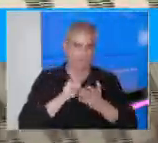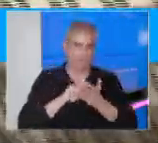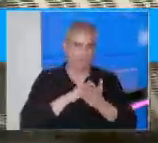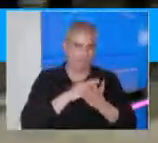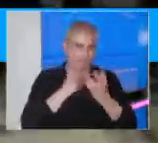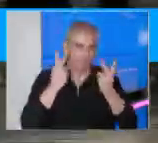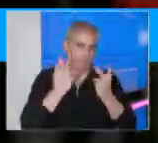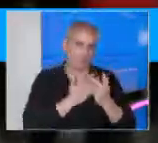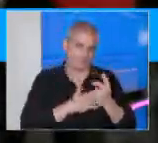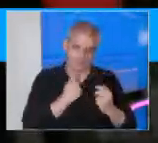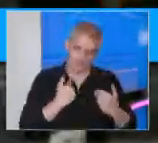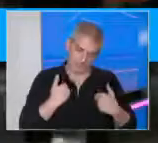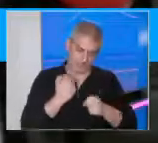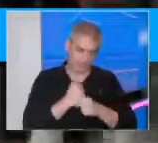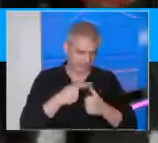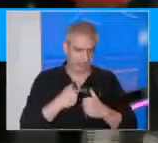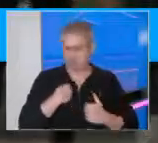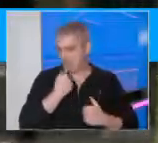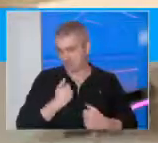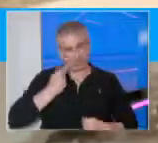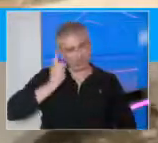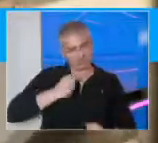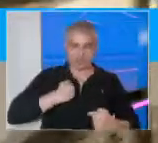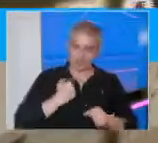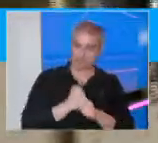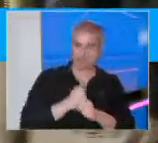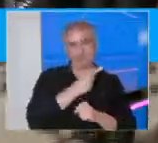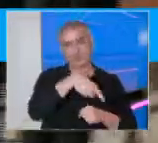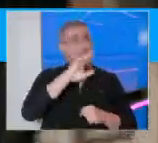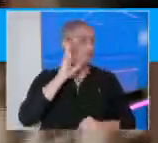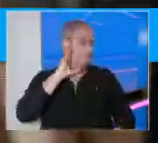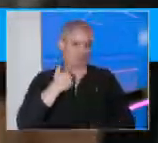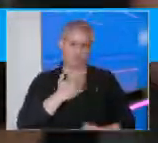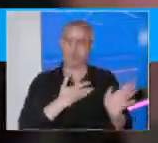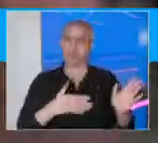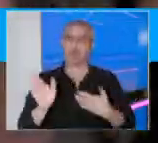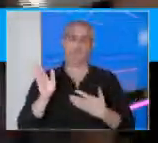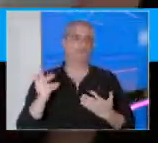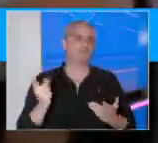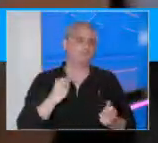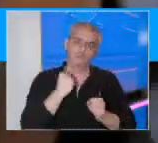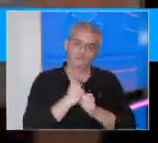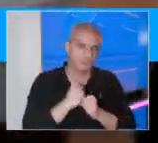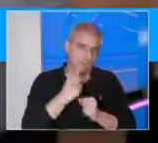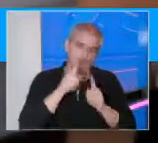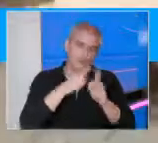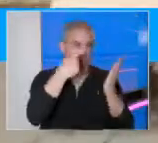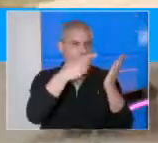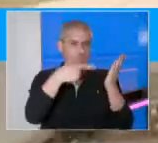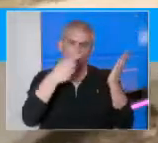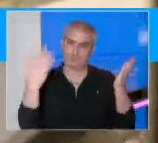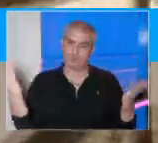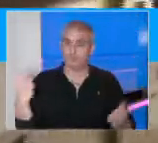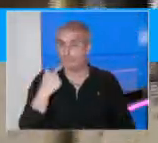הבריאות בעיקר רוצה להגיד, אני אמרתי את שלי, ואילו היו שומעים לי, אז הכל היה בסדר. מי שעשה סימן טוב, בר סימן טוב. הוא